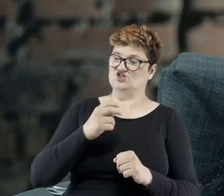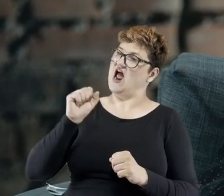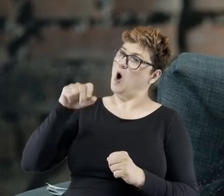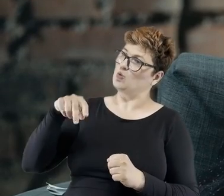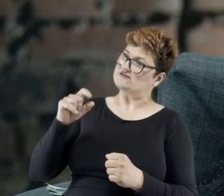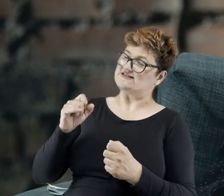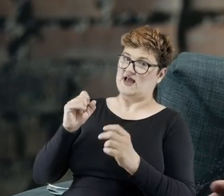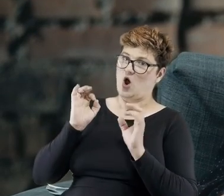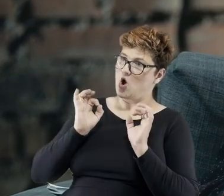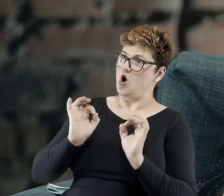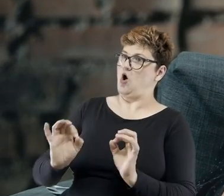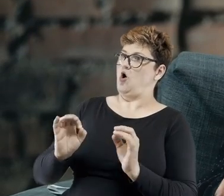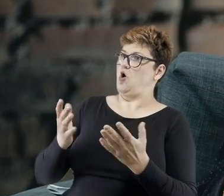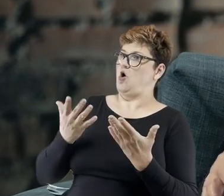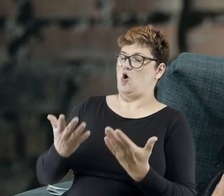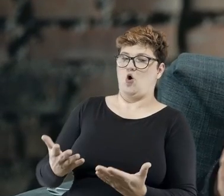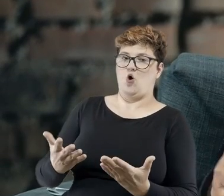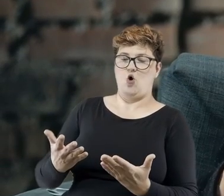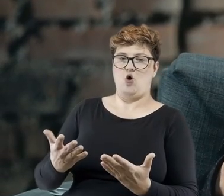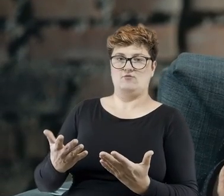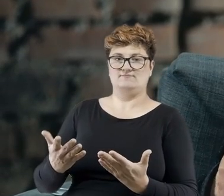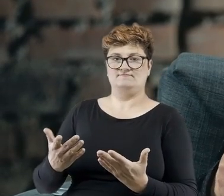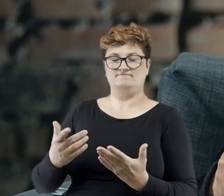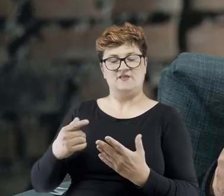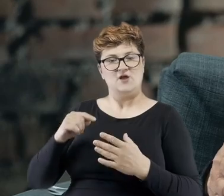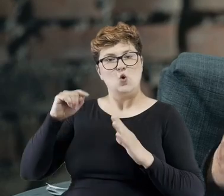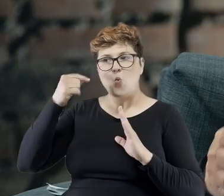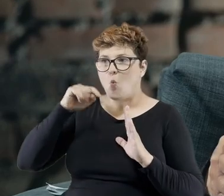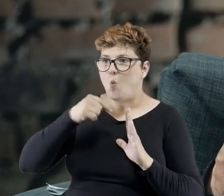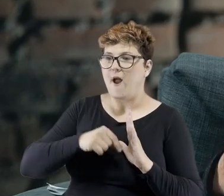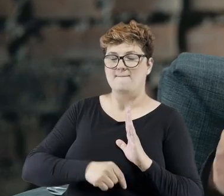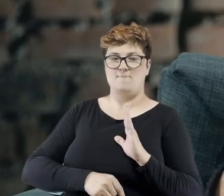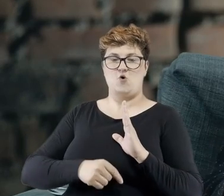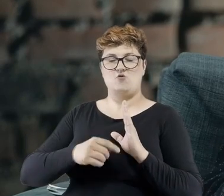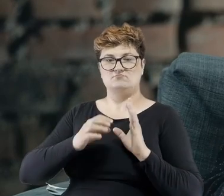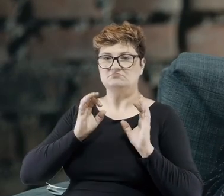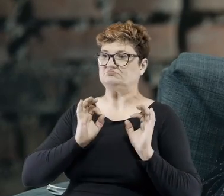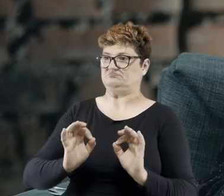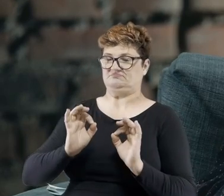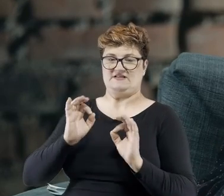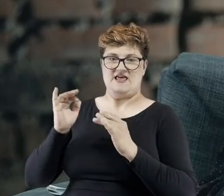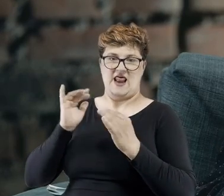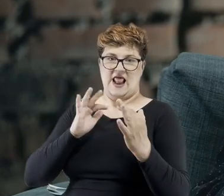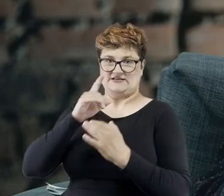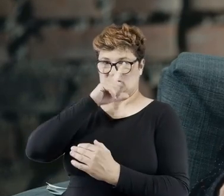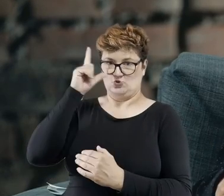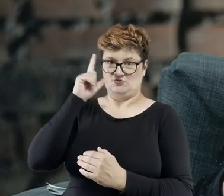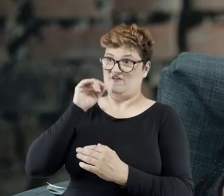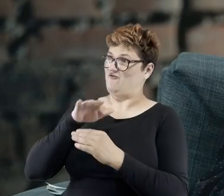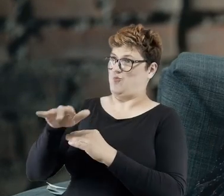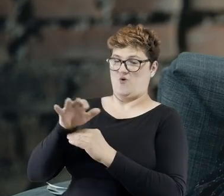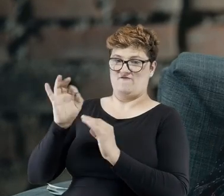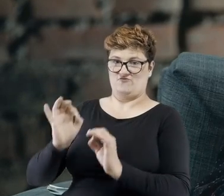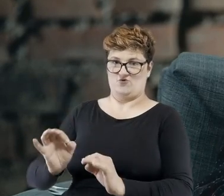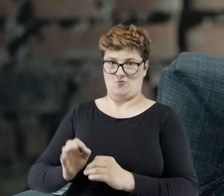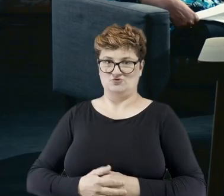to, że Augustyńska ma właśnie takie dobre w sensie głębokim, dobre relacje z ludźmi. Dobrze na nich